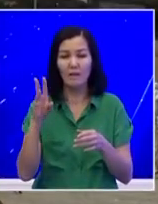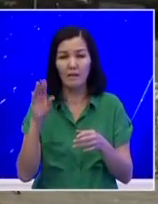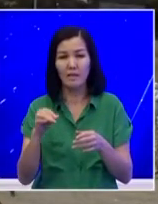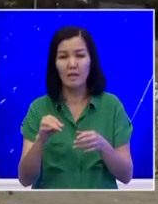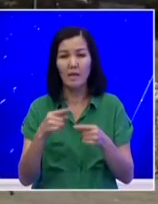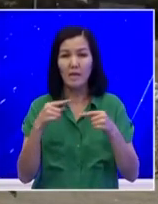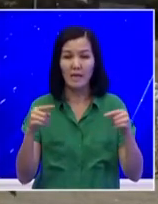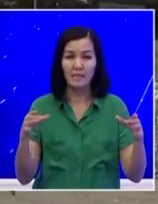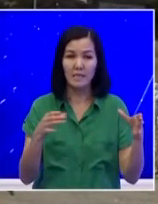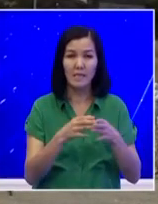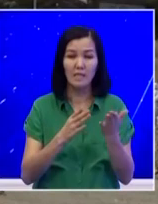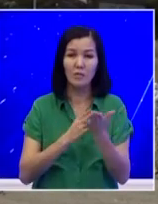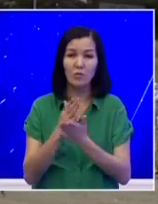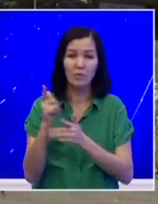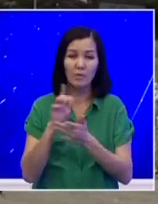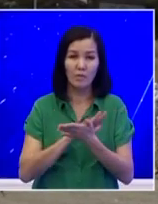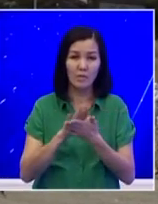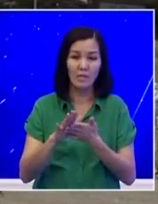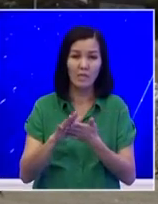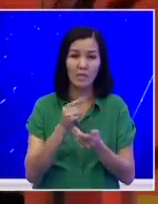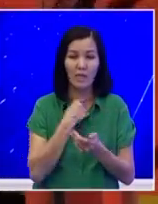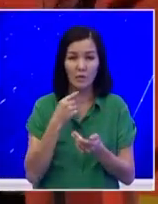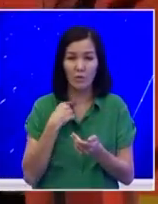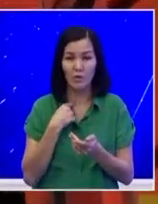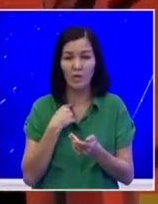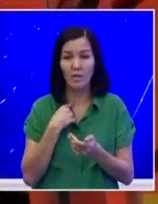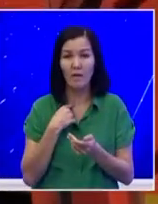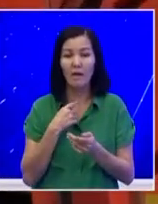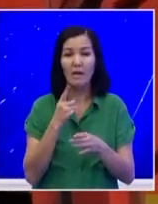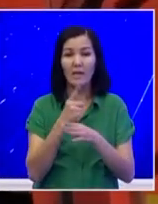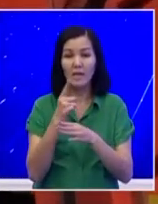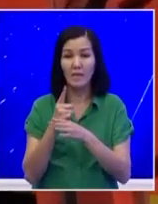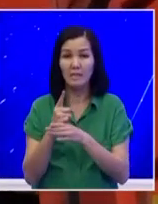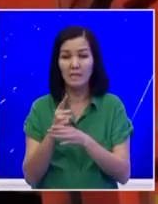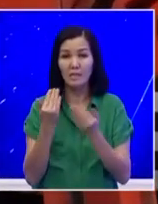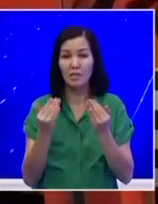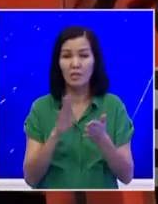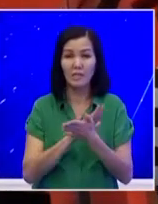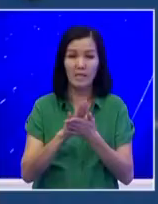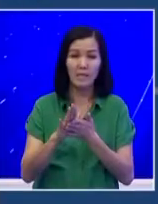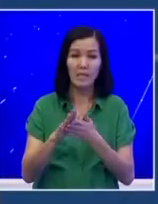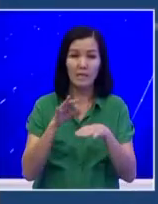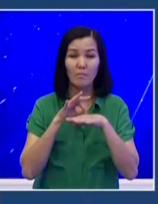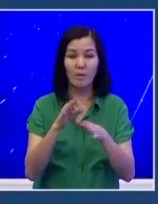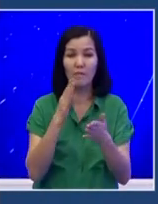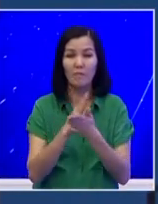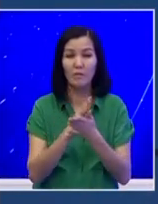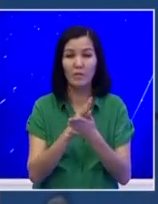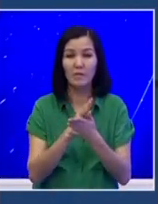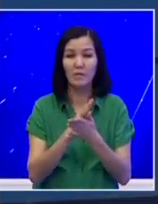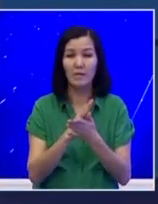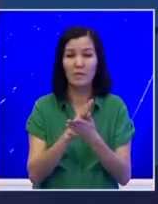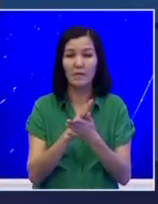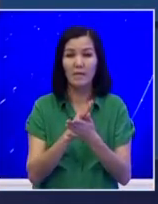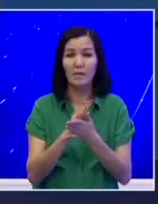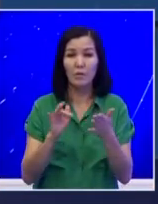города. Эти службы стоят на страже чистоты областного центра и, невзирая на карантинные меры, ведут санитарную работу. Осталось только очистить его окраины от